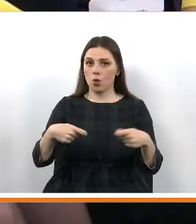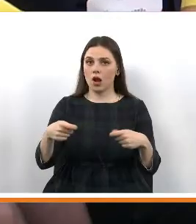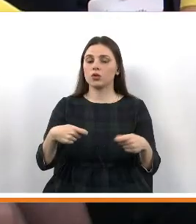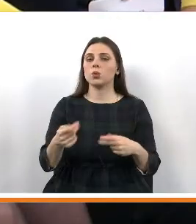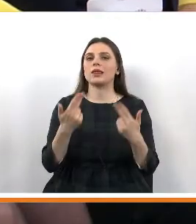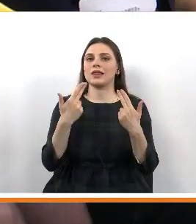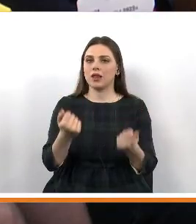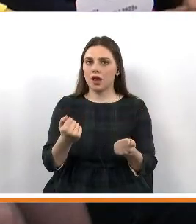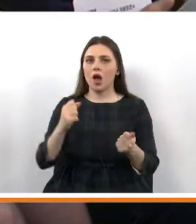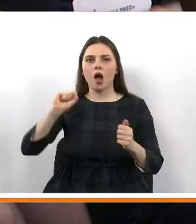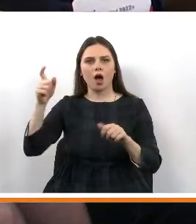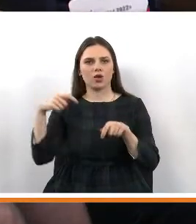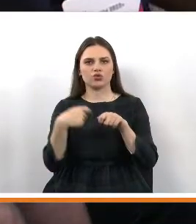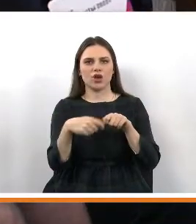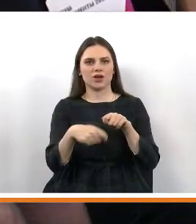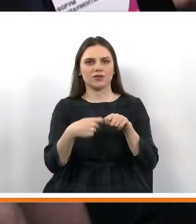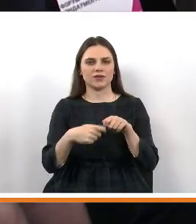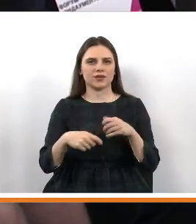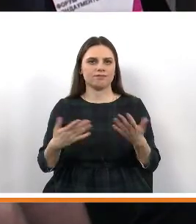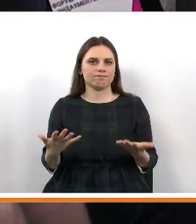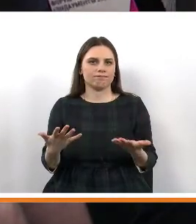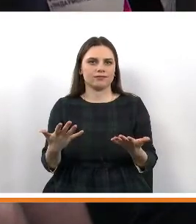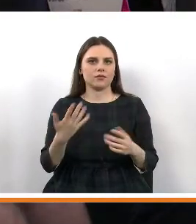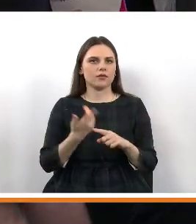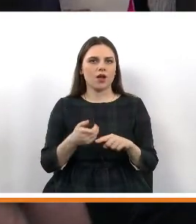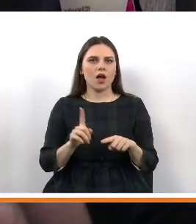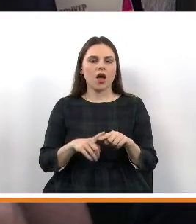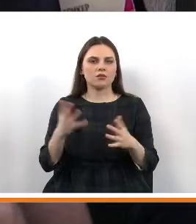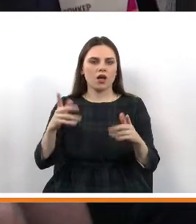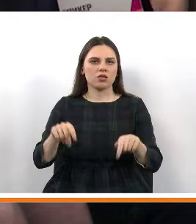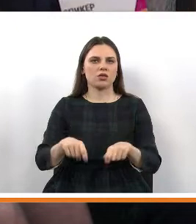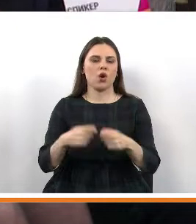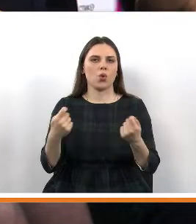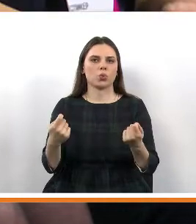качестве жертвователя, на мой взгляд, это каким-то образом вообще нарушает